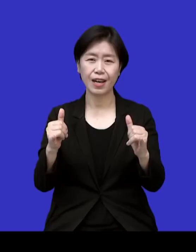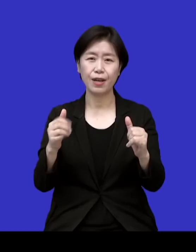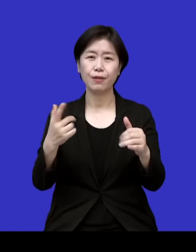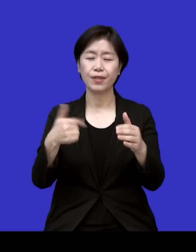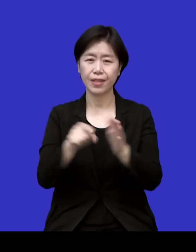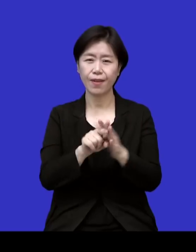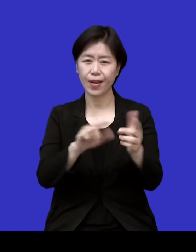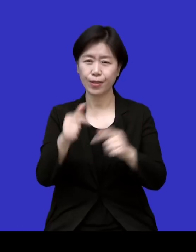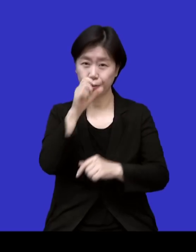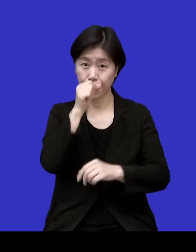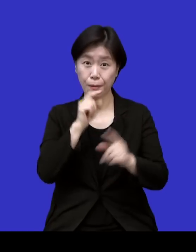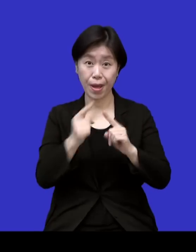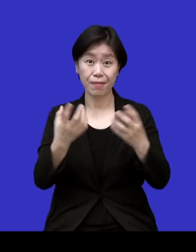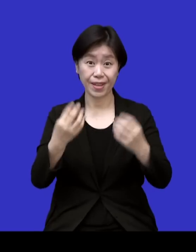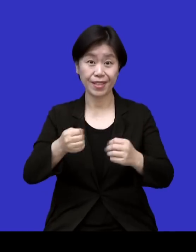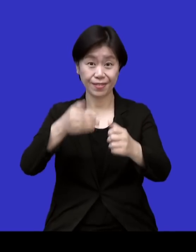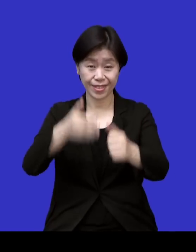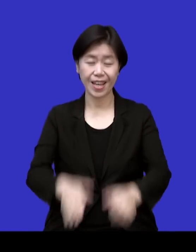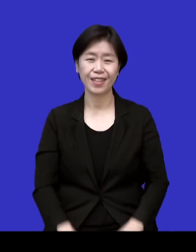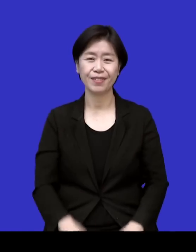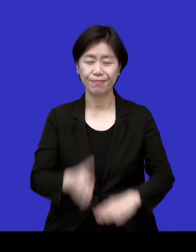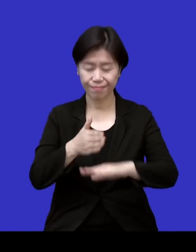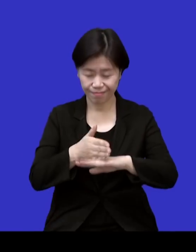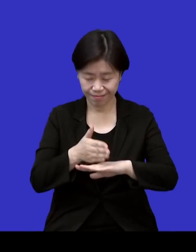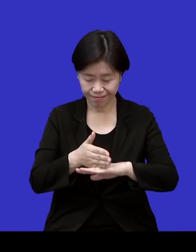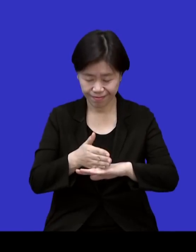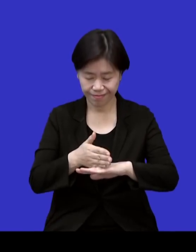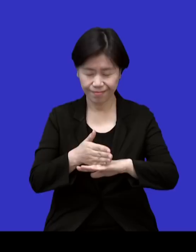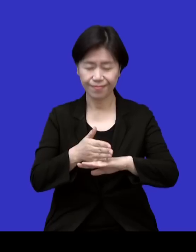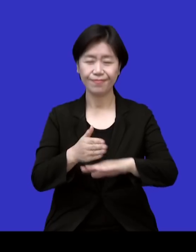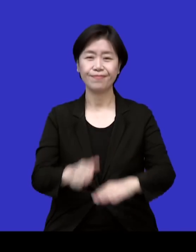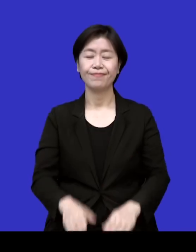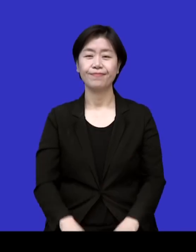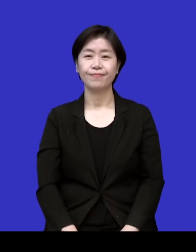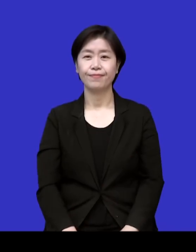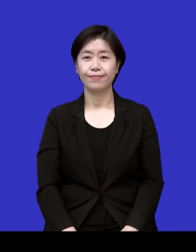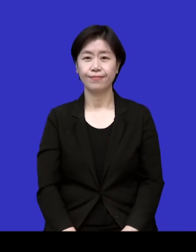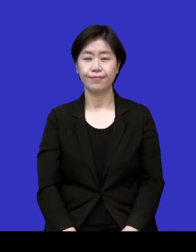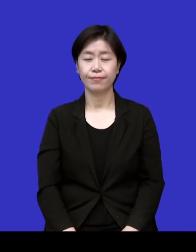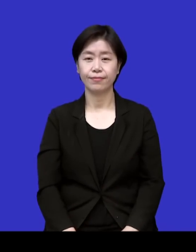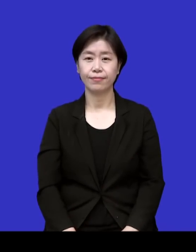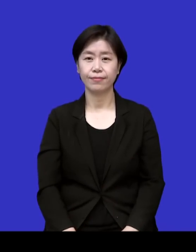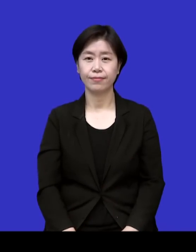우뚝 서시기를 기도하겠습니다. 네, 감사합니다. 오늘 기억 가지고 고맙습니다. 네, 감사합니다. 네, 감사합니다.